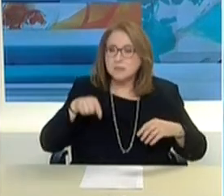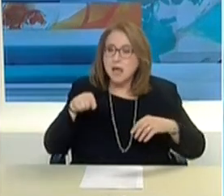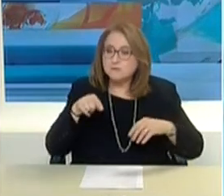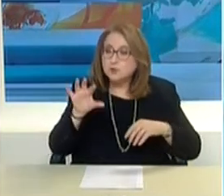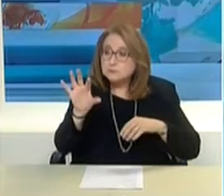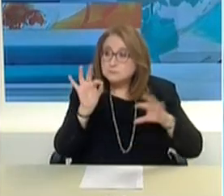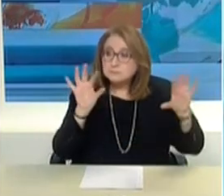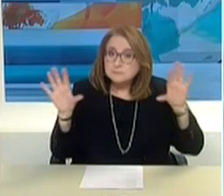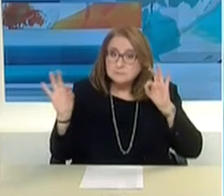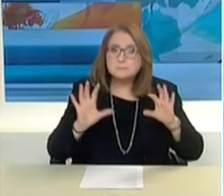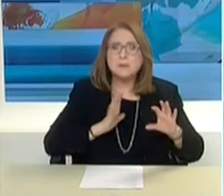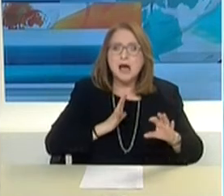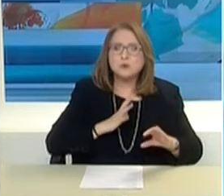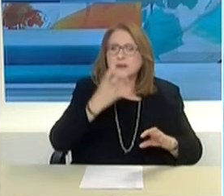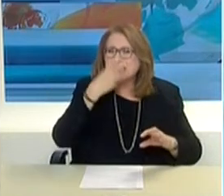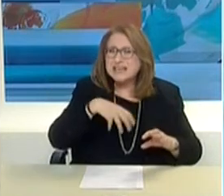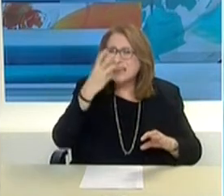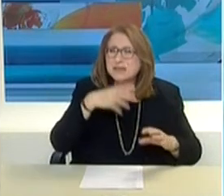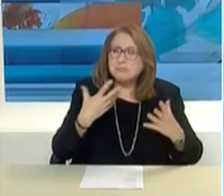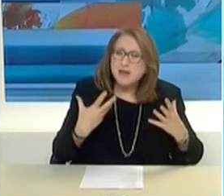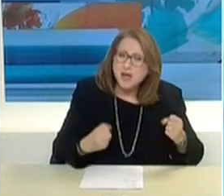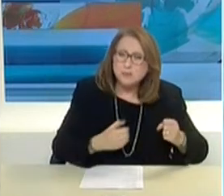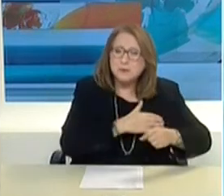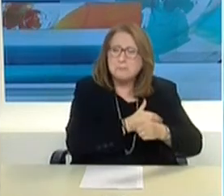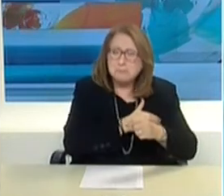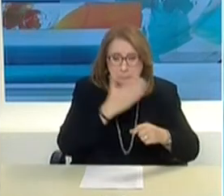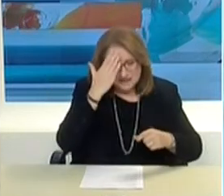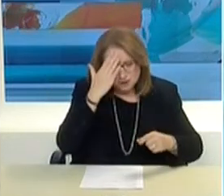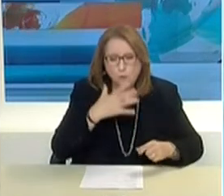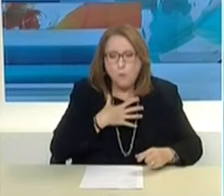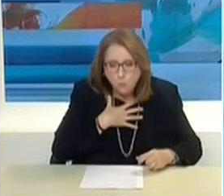συμπτώματα γρυπόδου συνδρομής, η ίδια είναι πυρετός και βήχας,